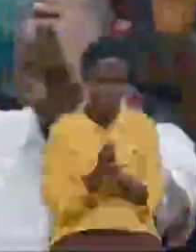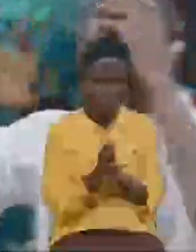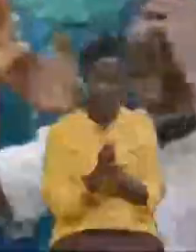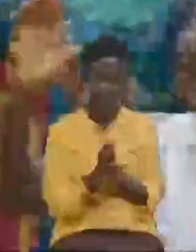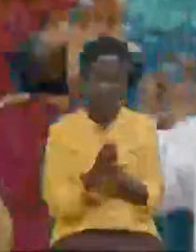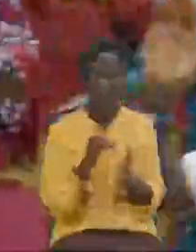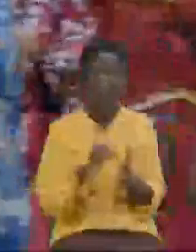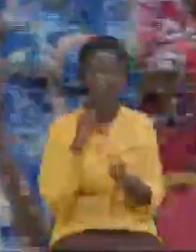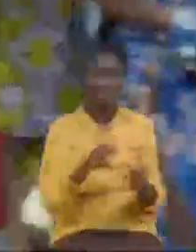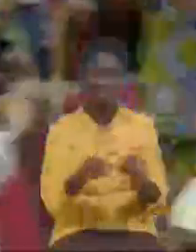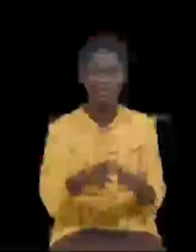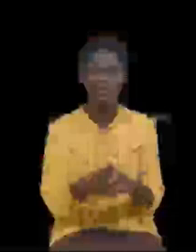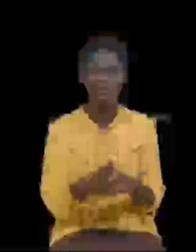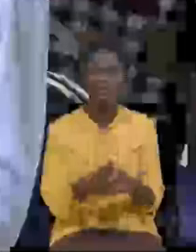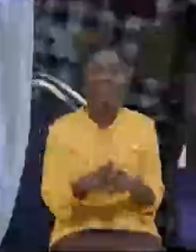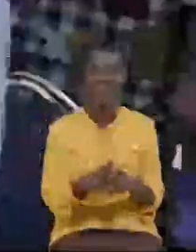C'est fait.